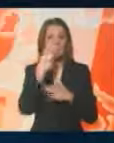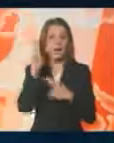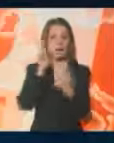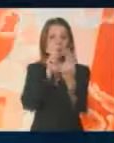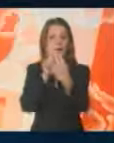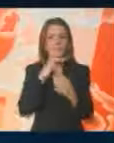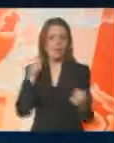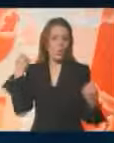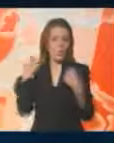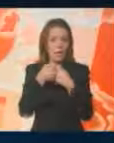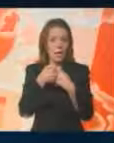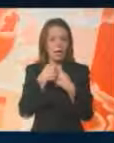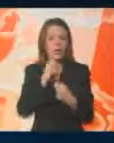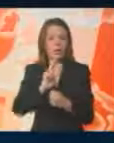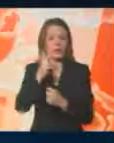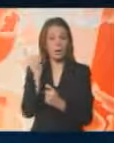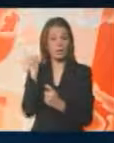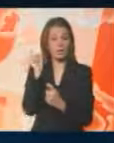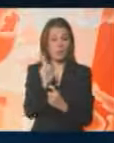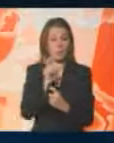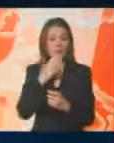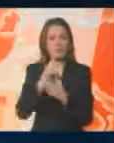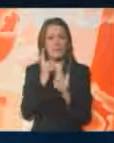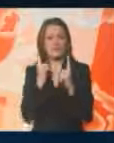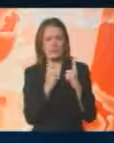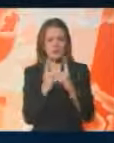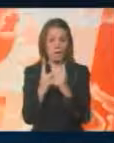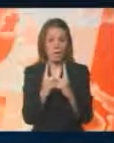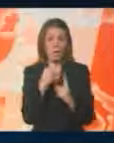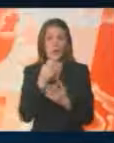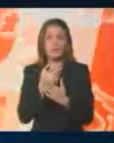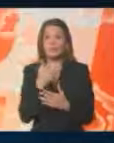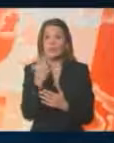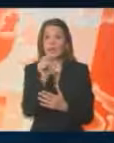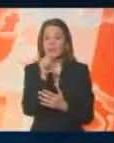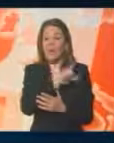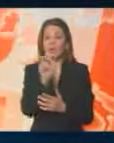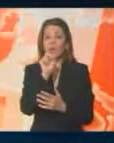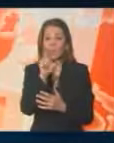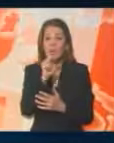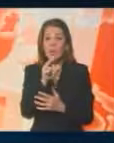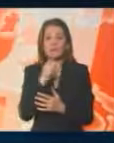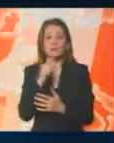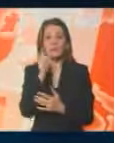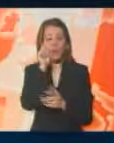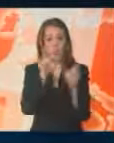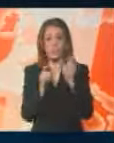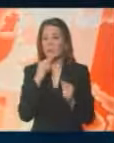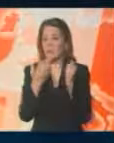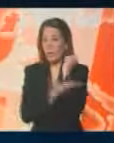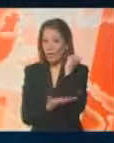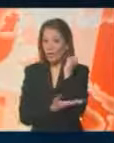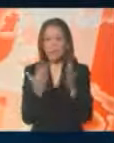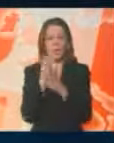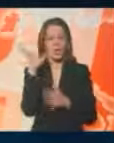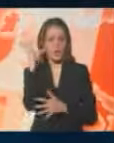da jednog drugog, treći dolazi, naravno onda je počeo zastoj. Mislim ima nekih 12-13 ljudi povređenih, bila